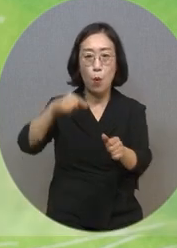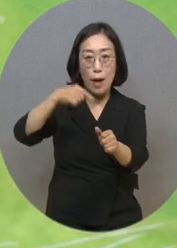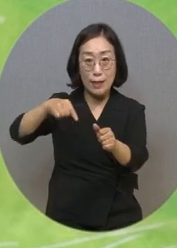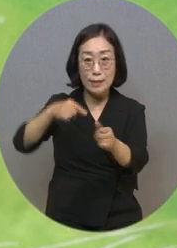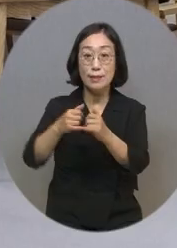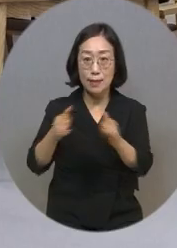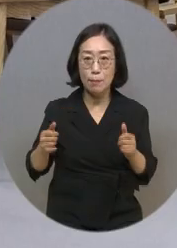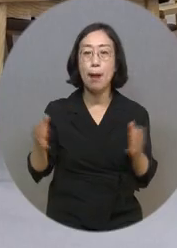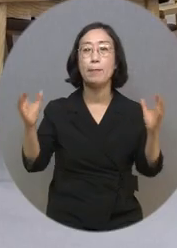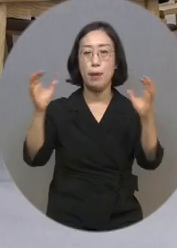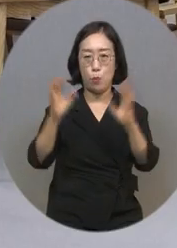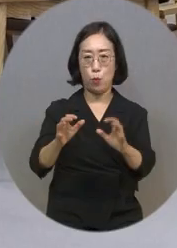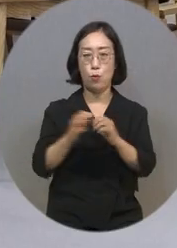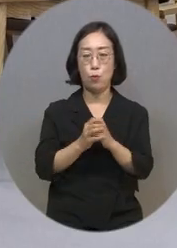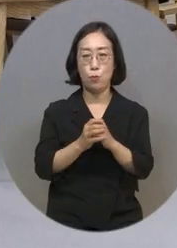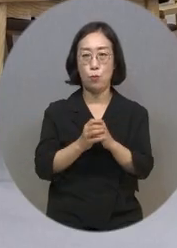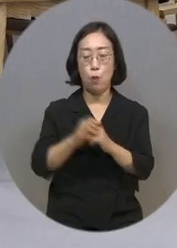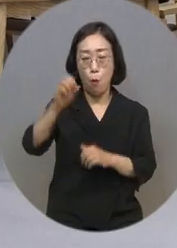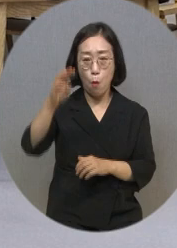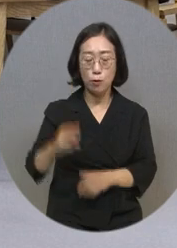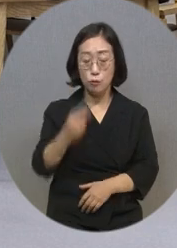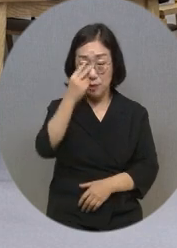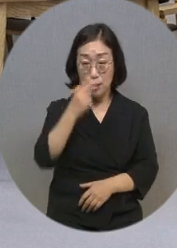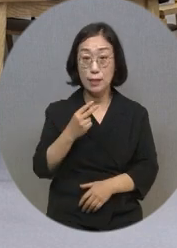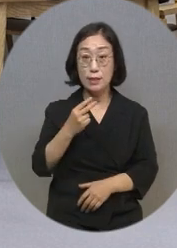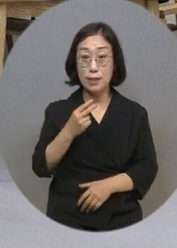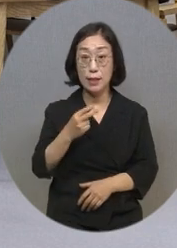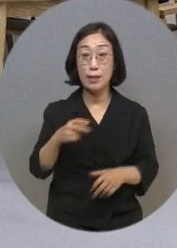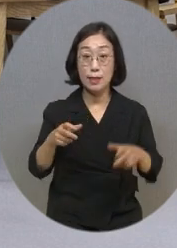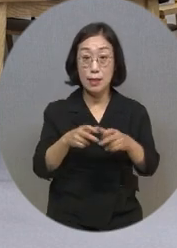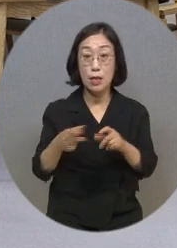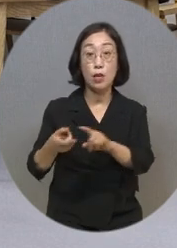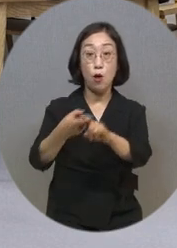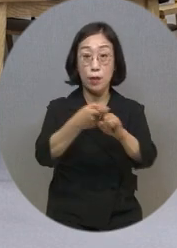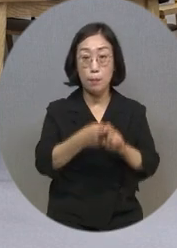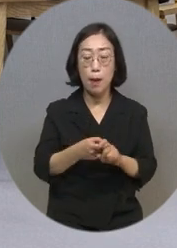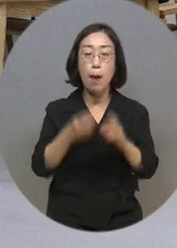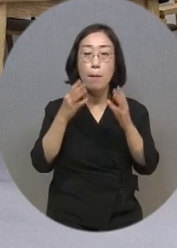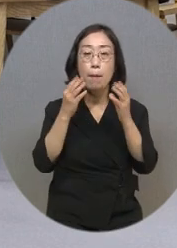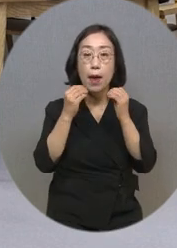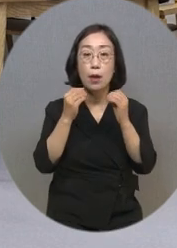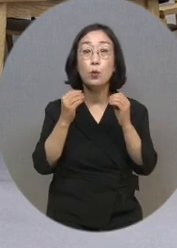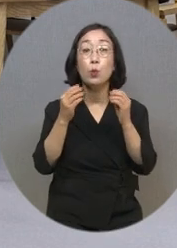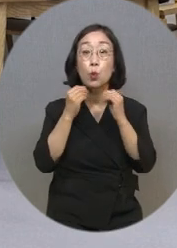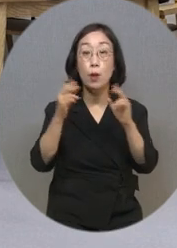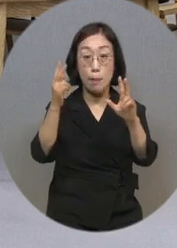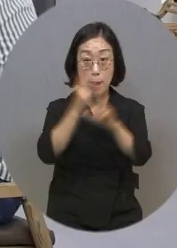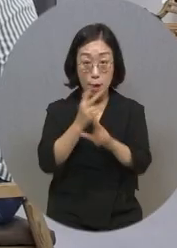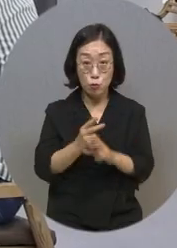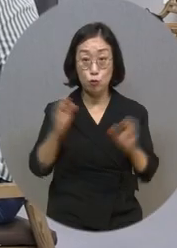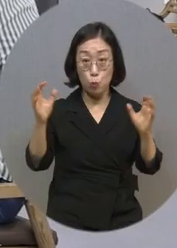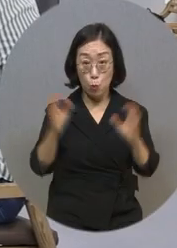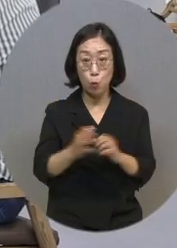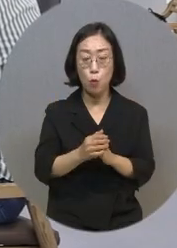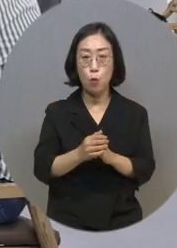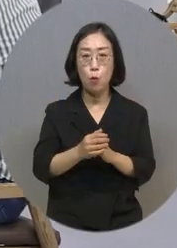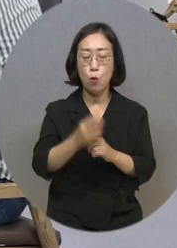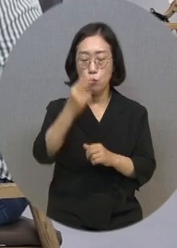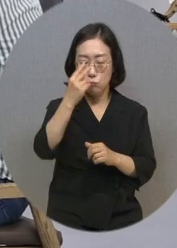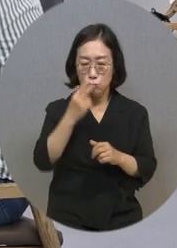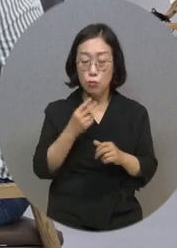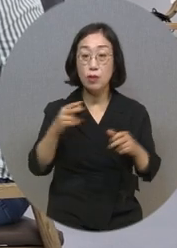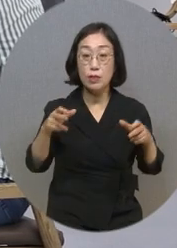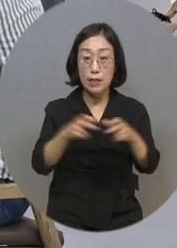하게 됐습니다. 광주 시각장애인연합회관에서 매일 토요일 진행되는 이 교육은 시각장애인의 수요를